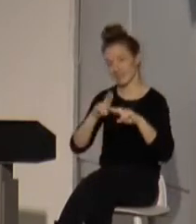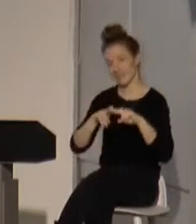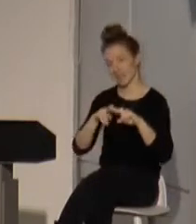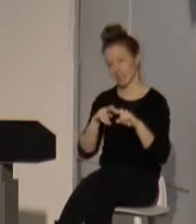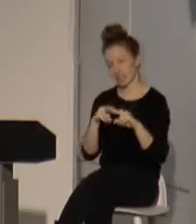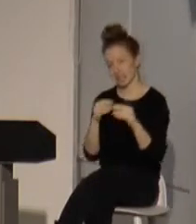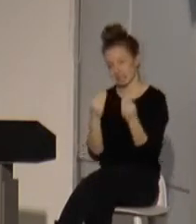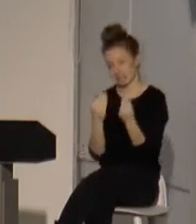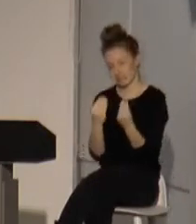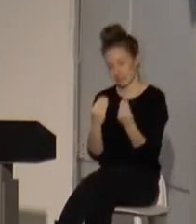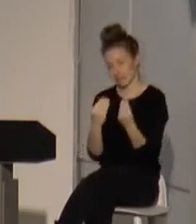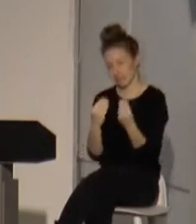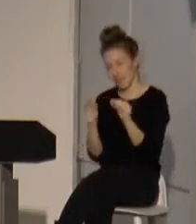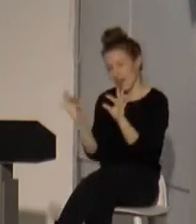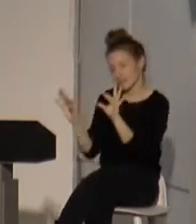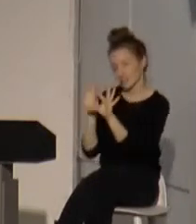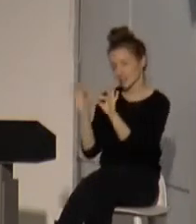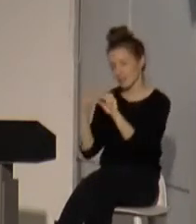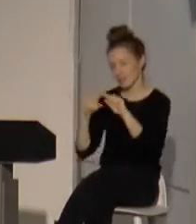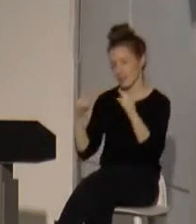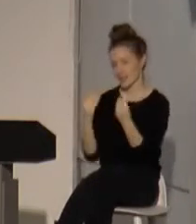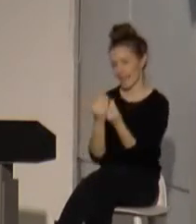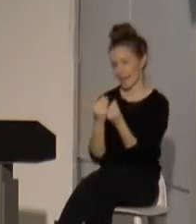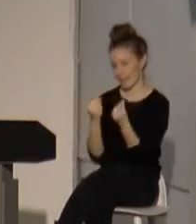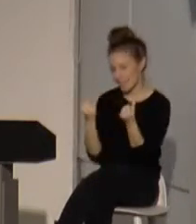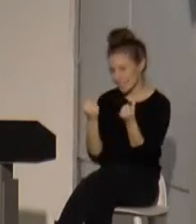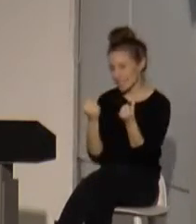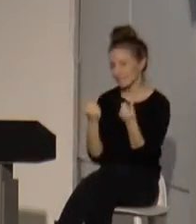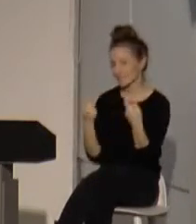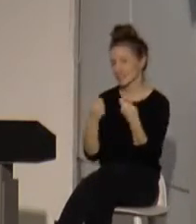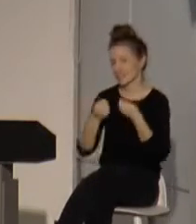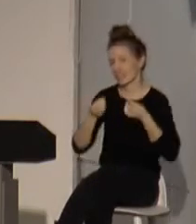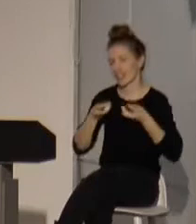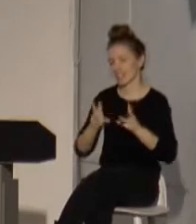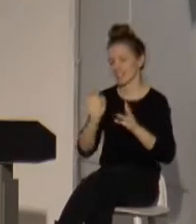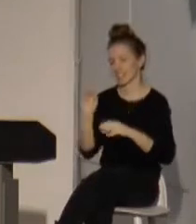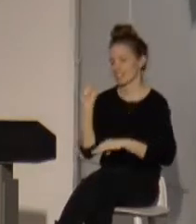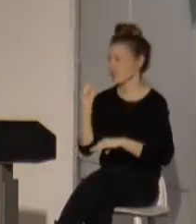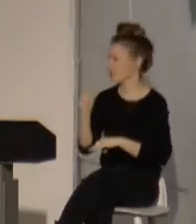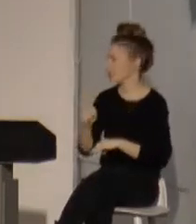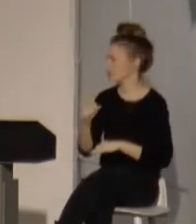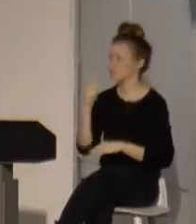שנייה נשלוף משם כל מיני רמזים על הטקטיקה הזאת של האוברקאמינג.